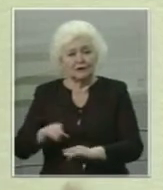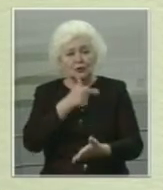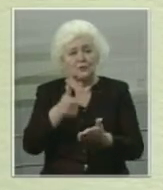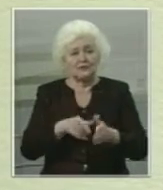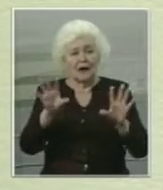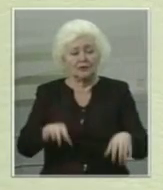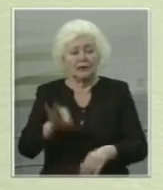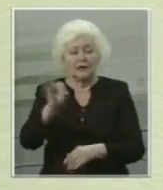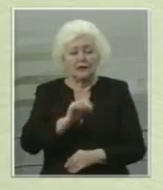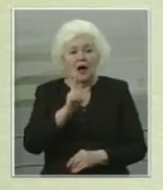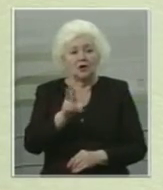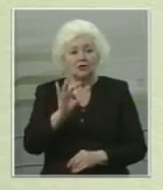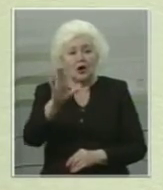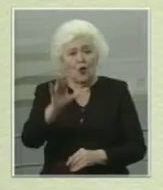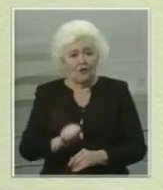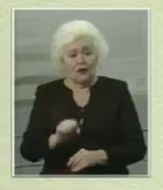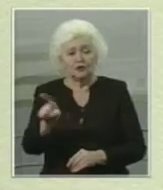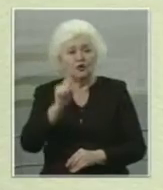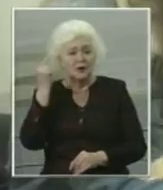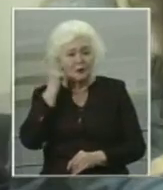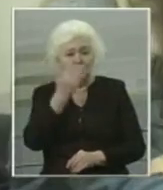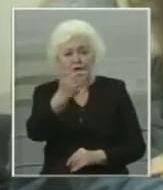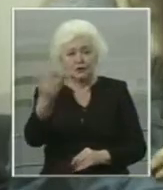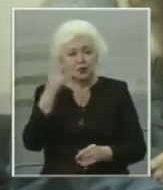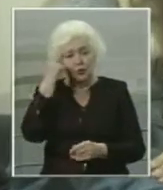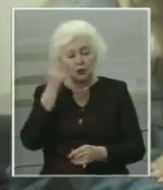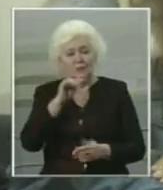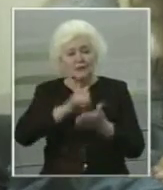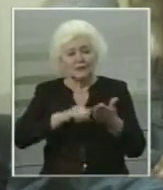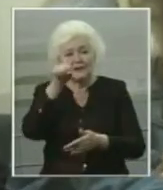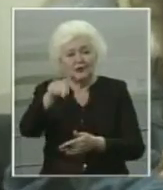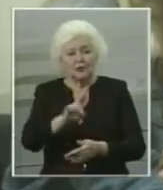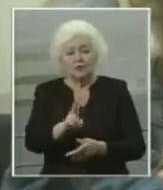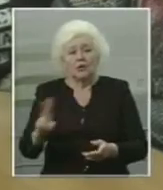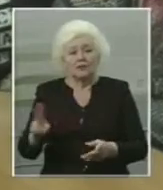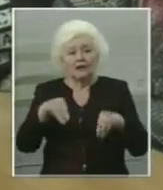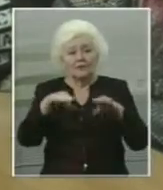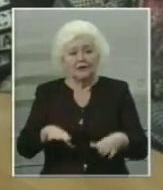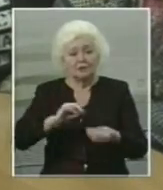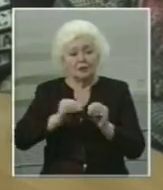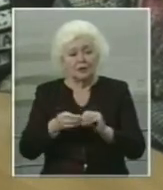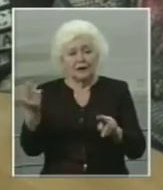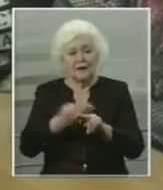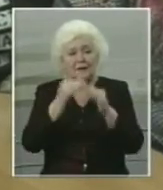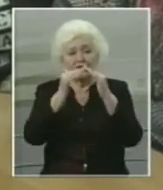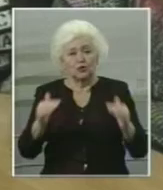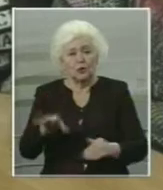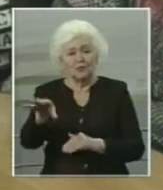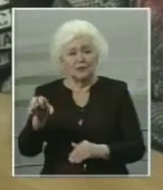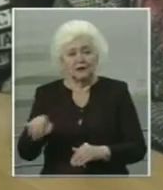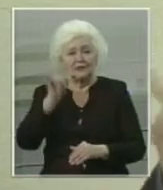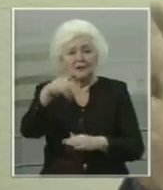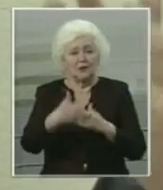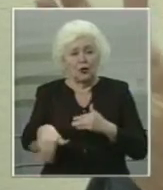голови Ігоря Козакова, щоб почути його думку з приводу того, як вирішувати проблему із бездомними тваринами у